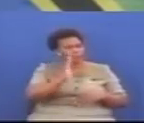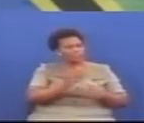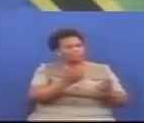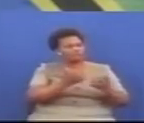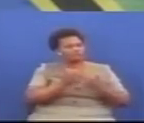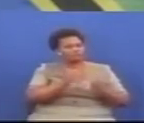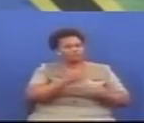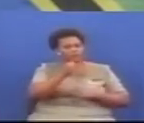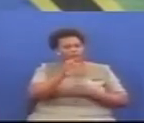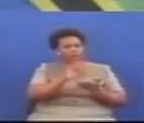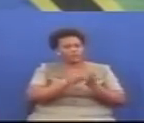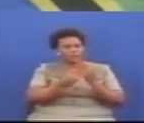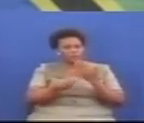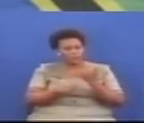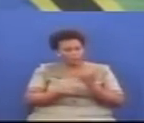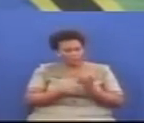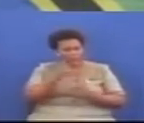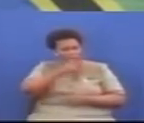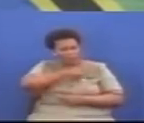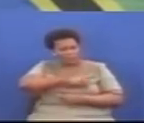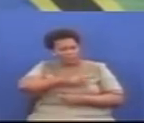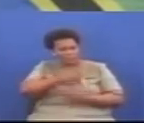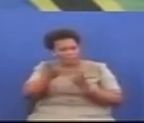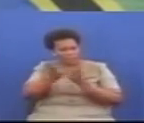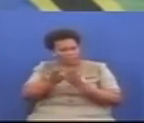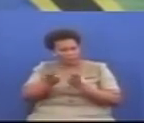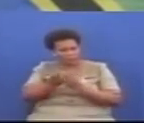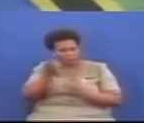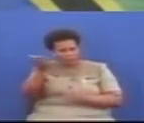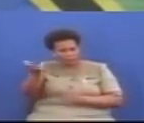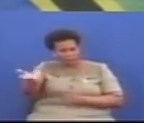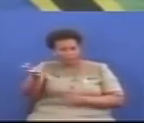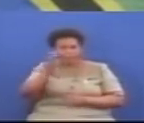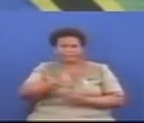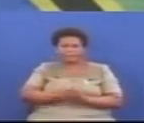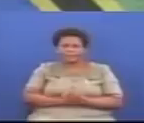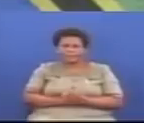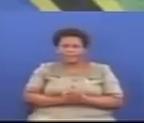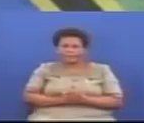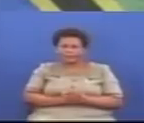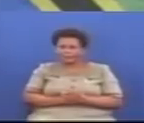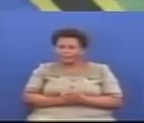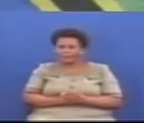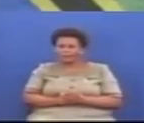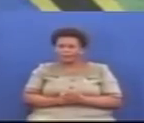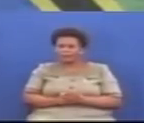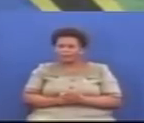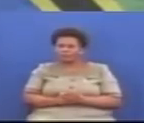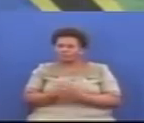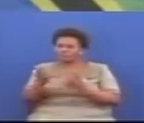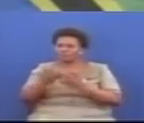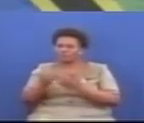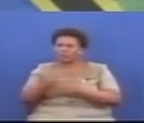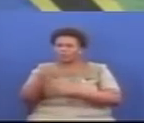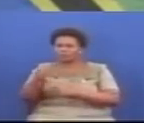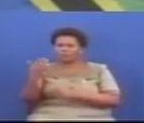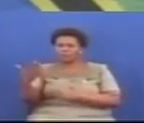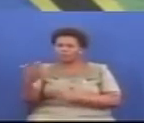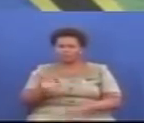inachukua hatua gani juu ya kutoa elimu kwa waendesha bodaboda kwamba wasichukue hatua za mkononi?